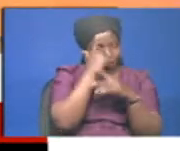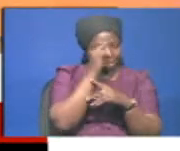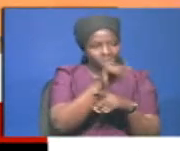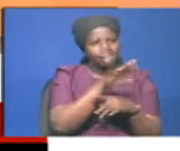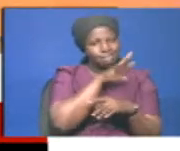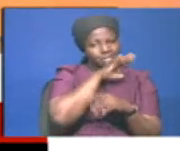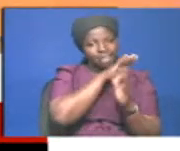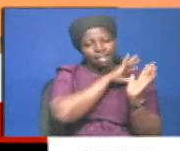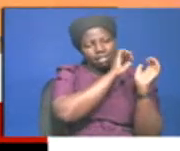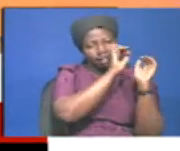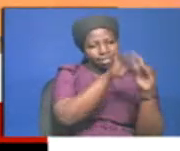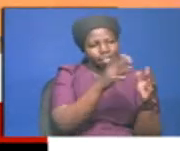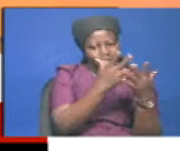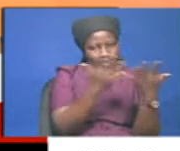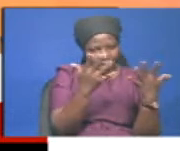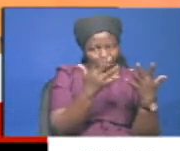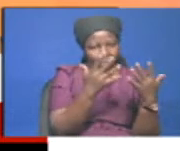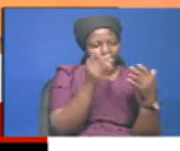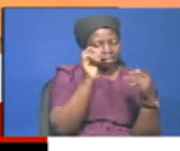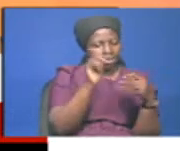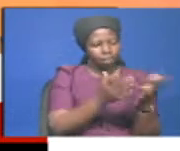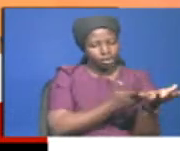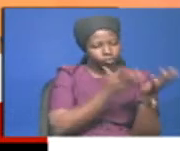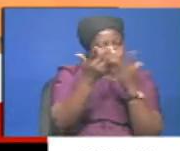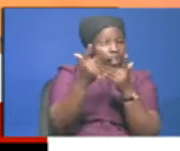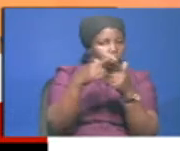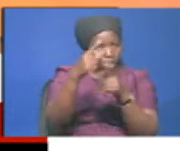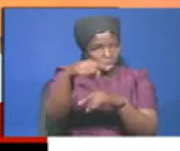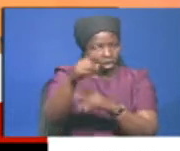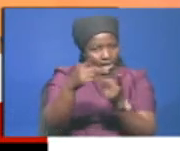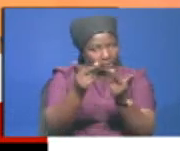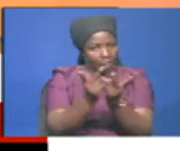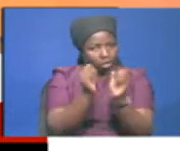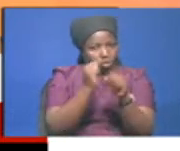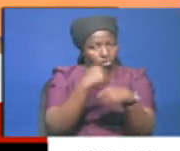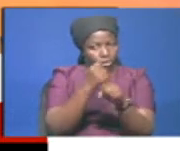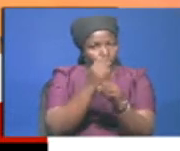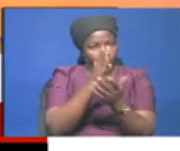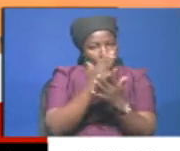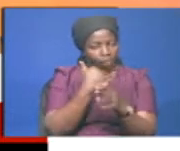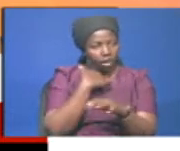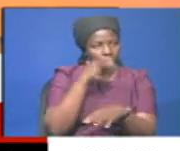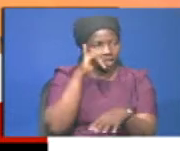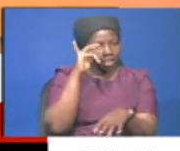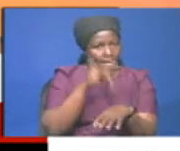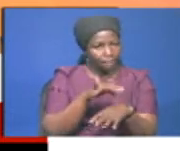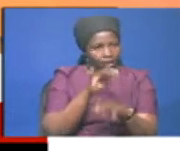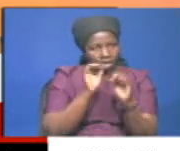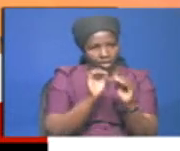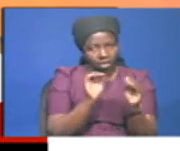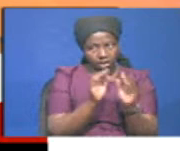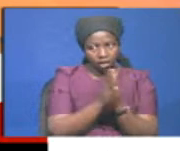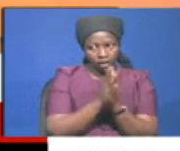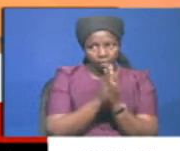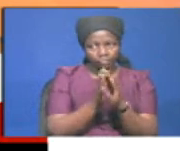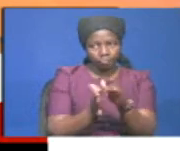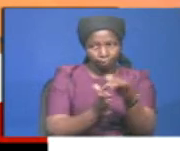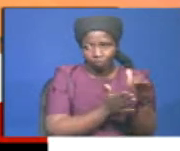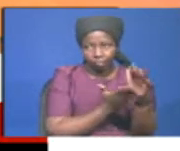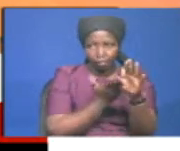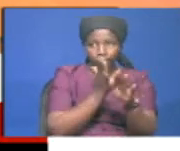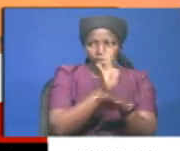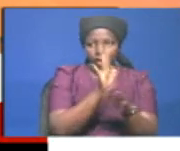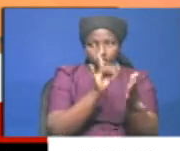maeneo ambayo zinastahili kupelekwa ili kusiwe na ile athari. Turejelee tu kuhusiana na yale ambayo mnatekeleza, manake